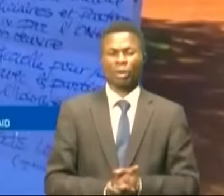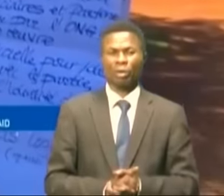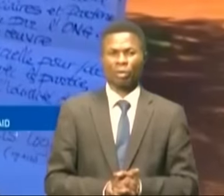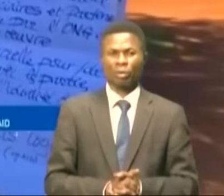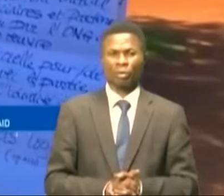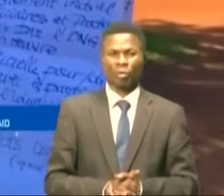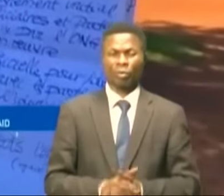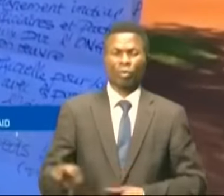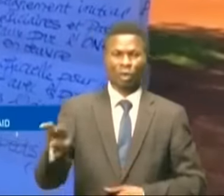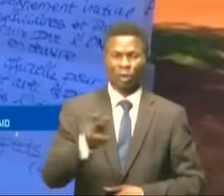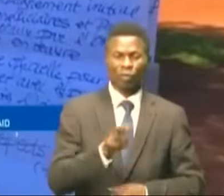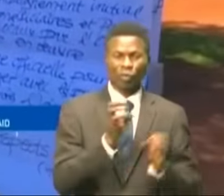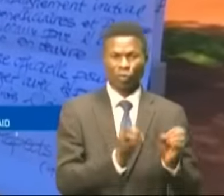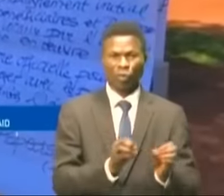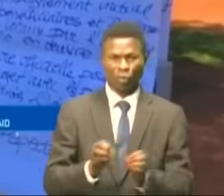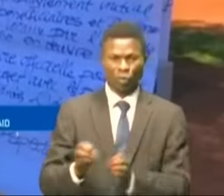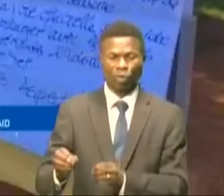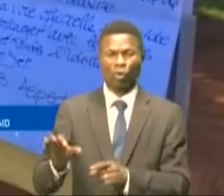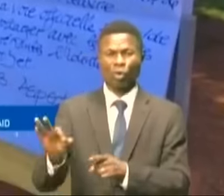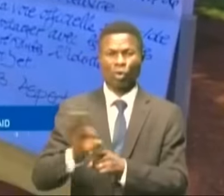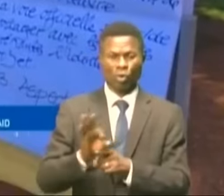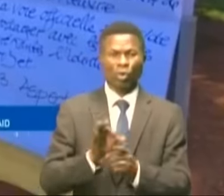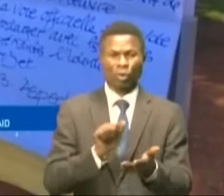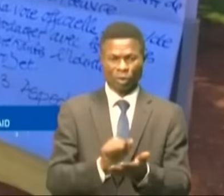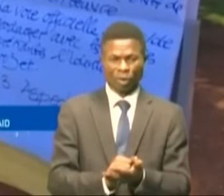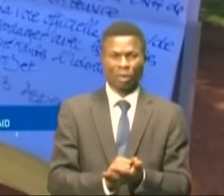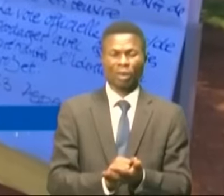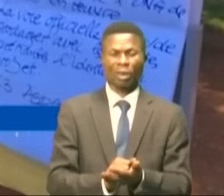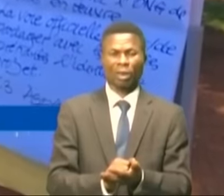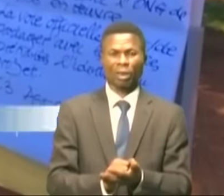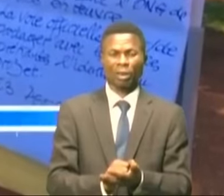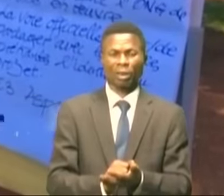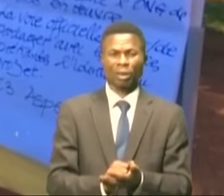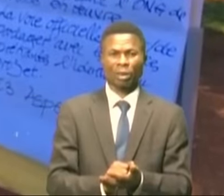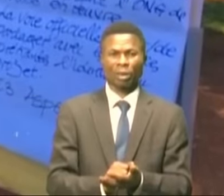Vous devez vulgariser cette formation.